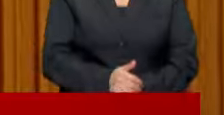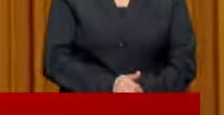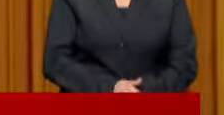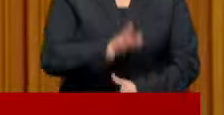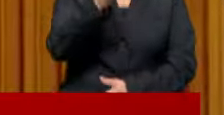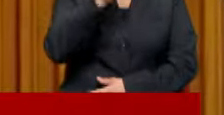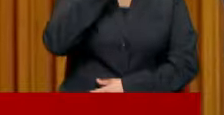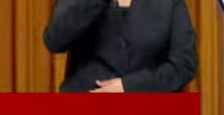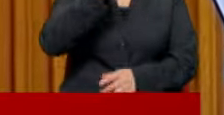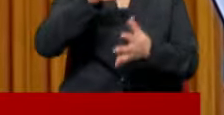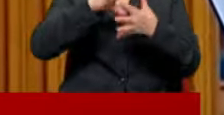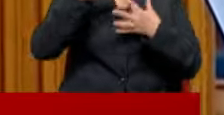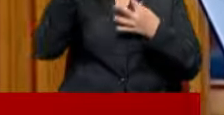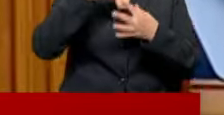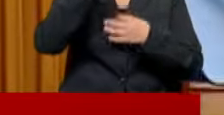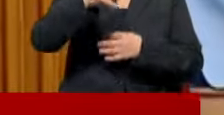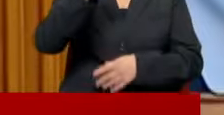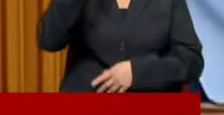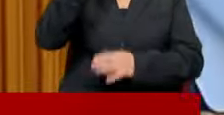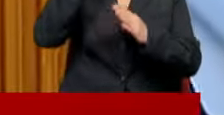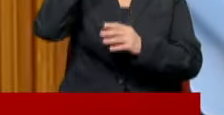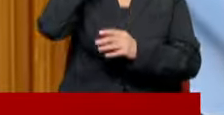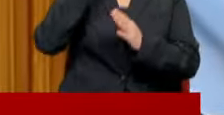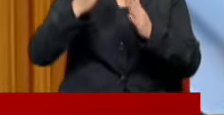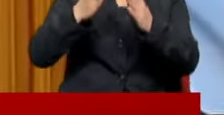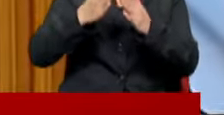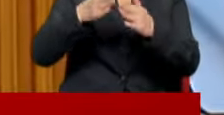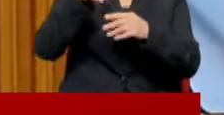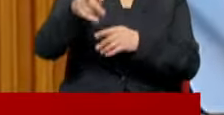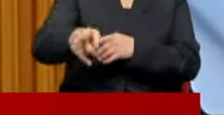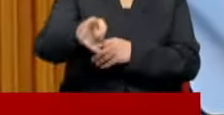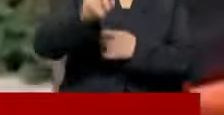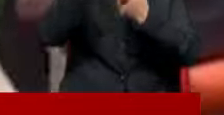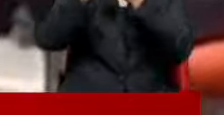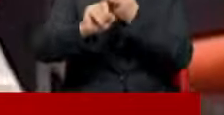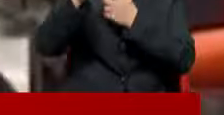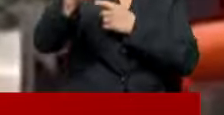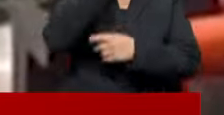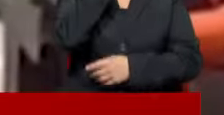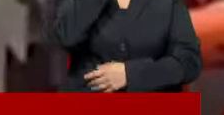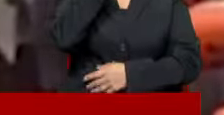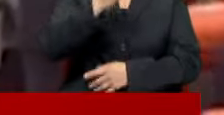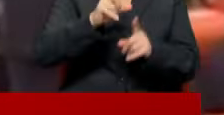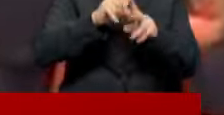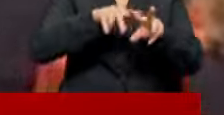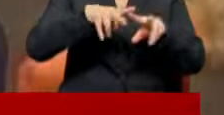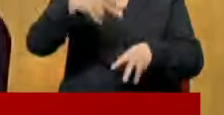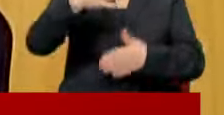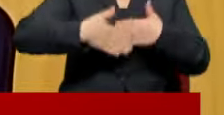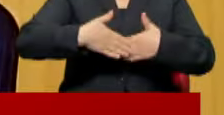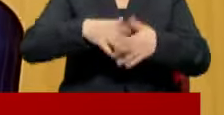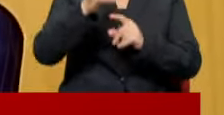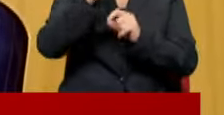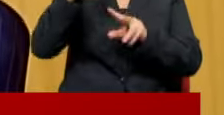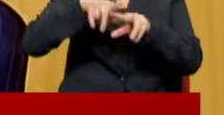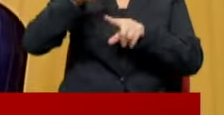Al şimdi bu ipi, baş köşede başının ucuna al. Bahçeli'nin DEM Parti ile tokalaşması,